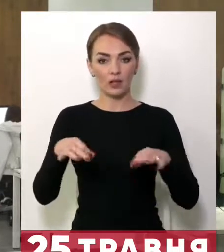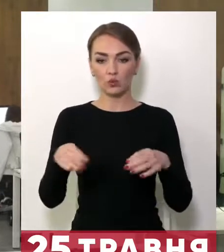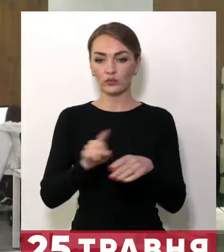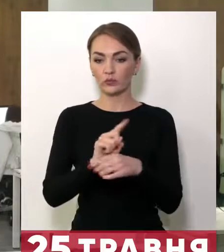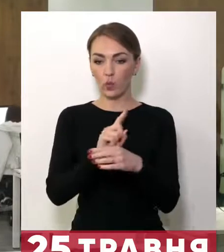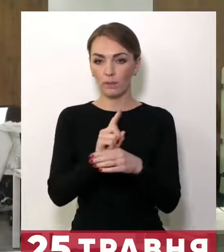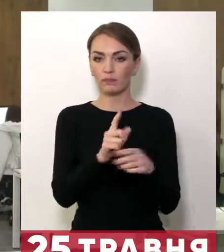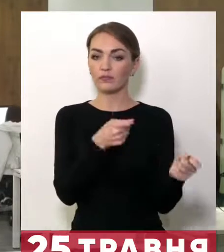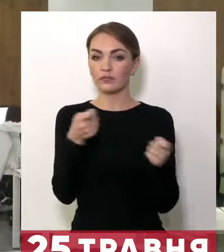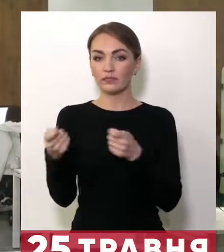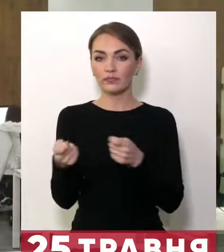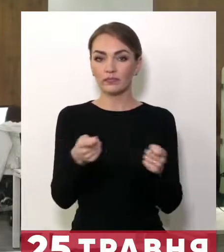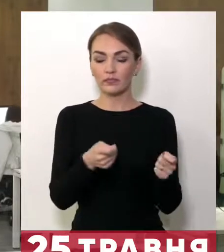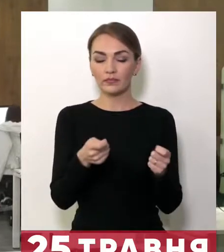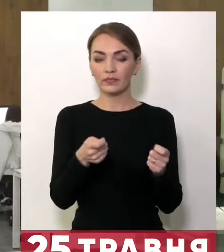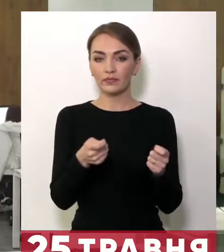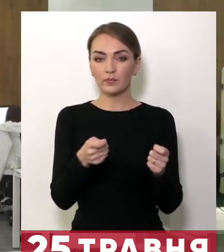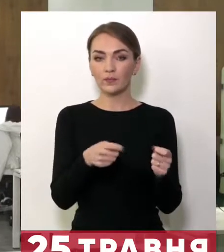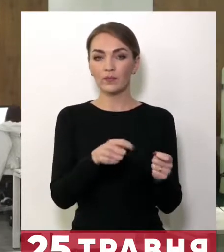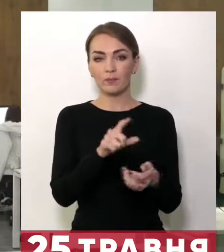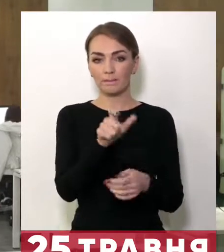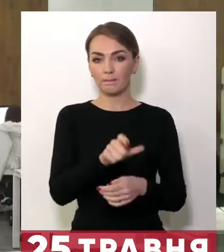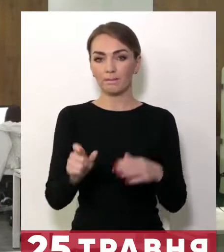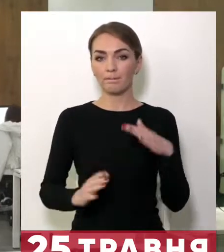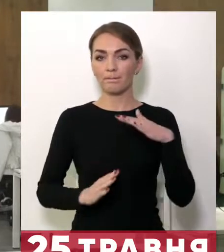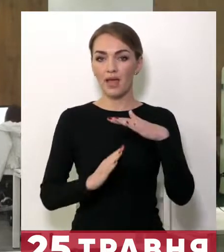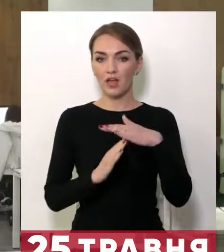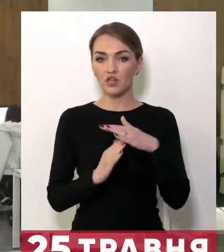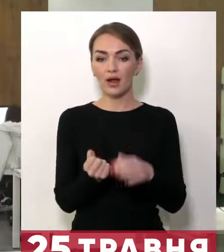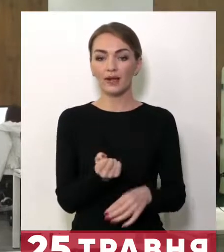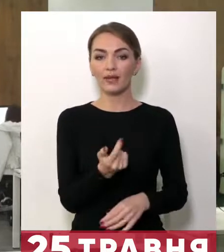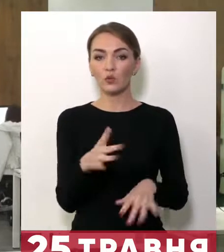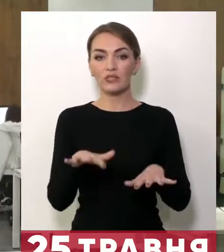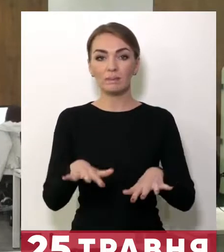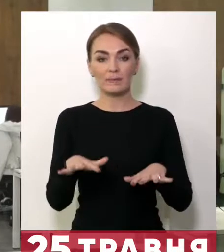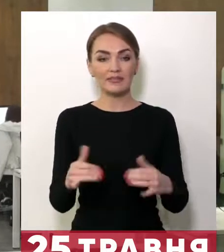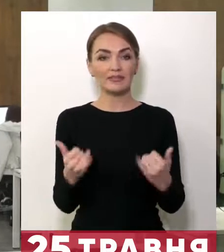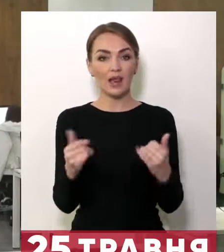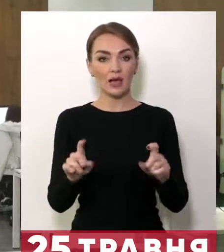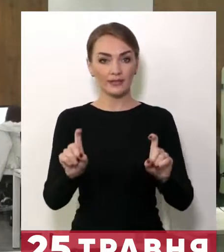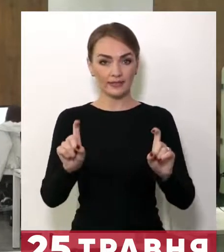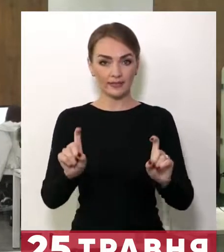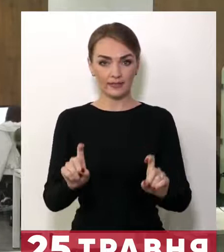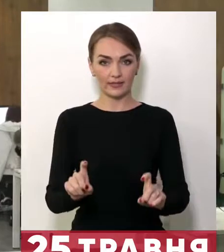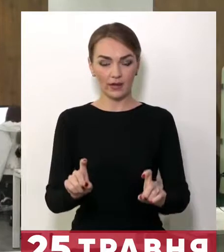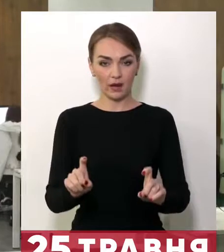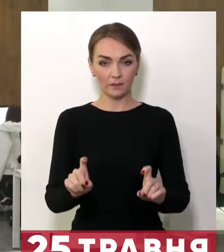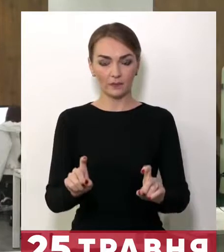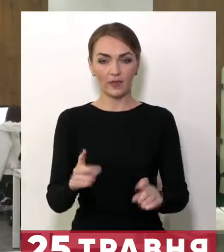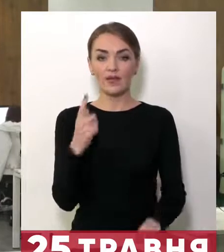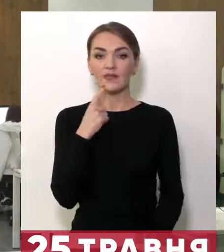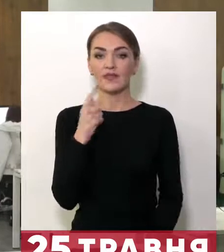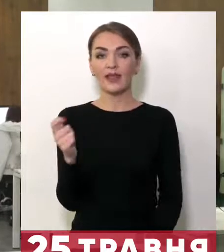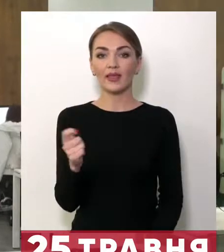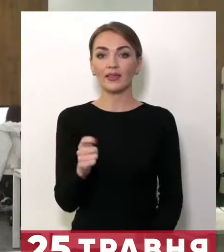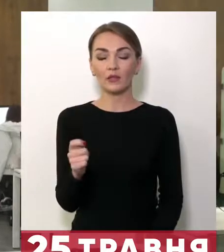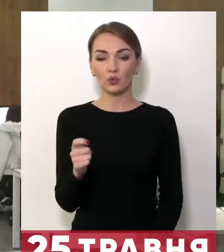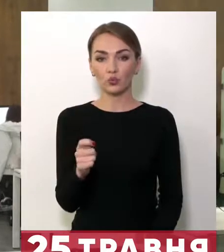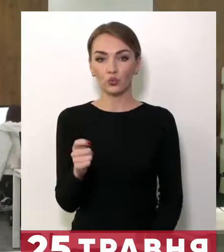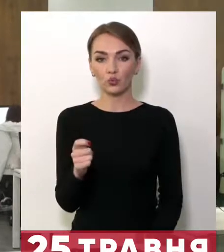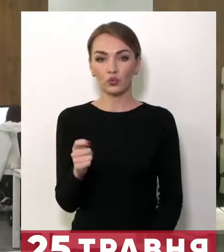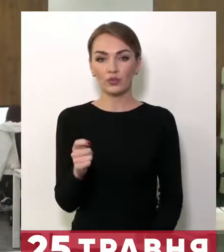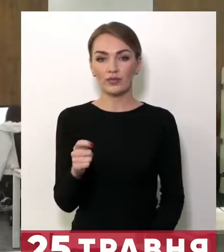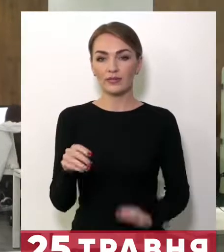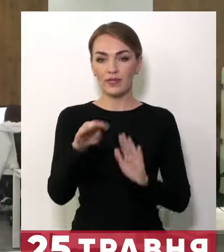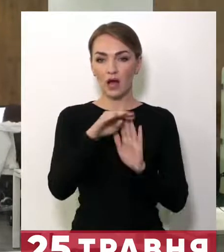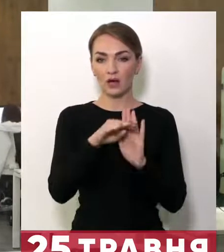Він повинен перевозити пасажирів у межах кількості місць для сидіння. У неділю